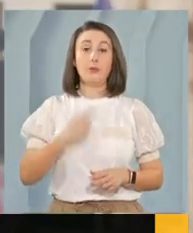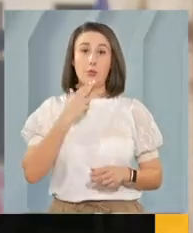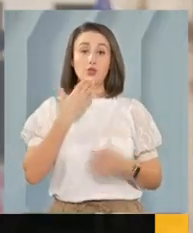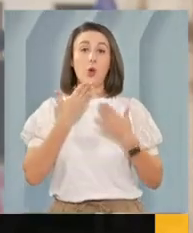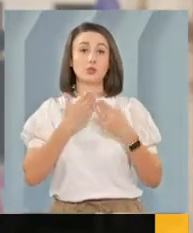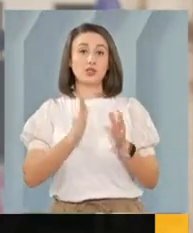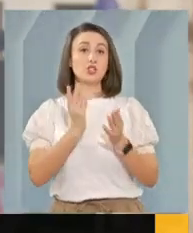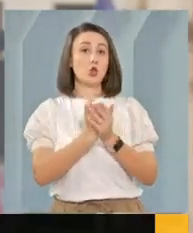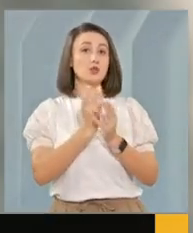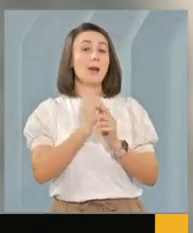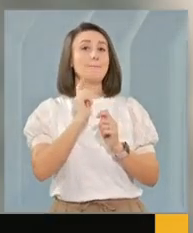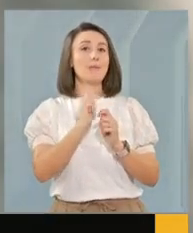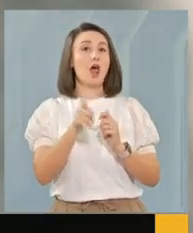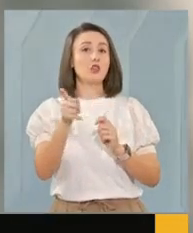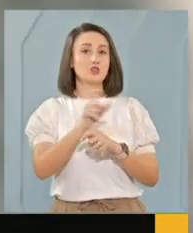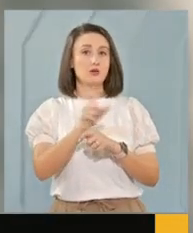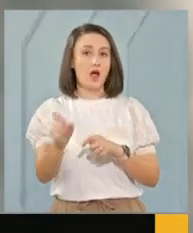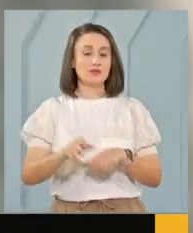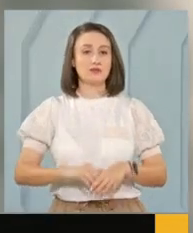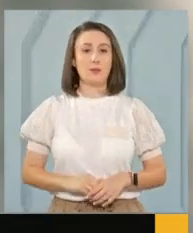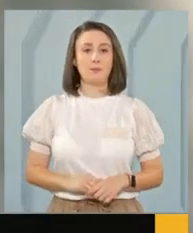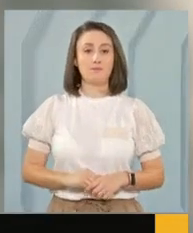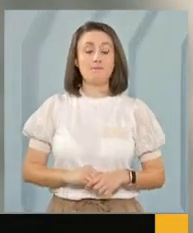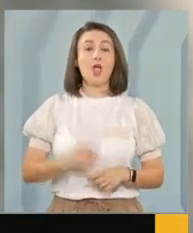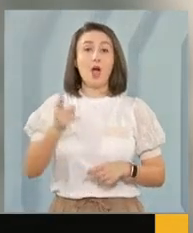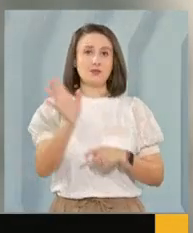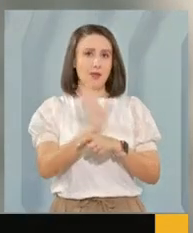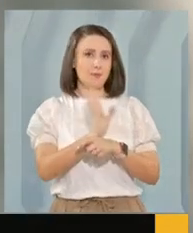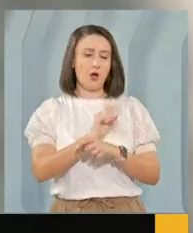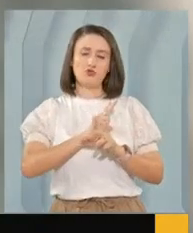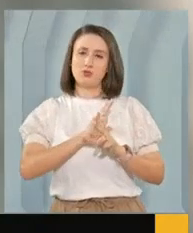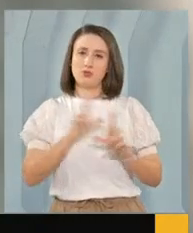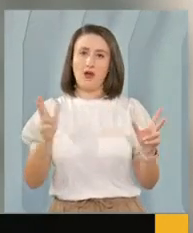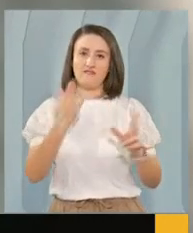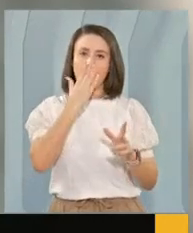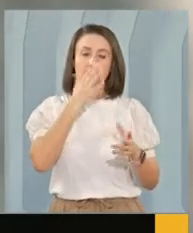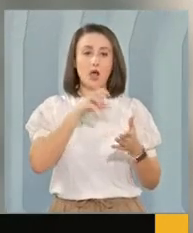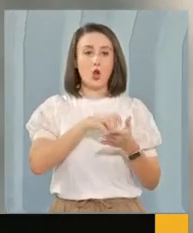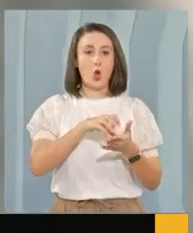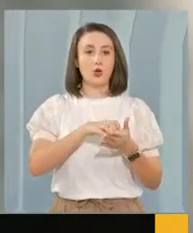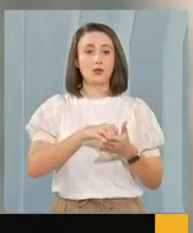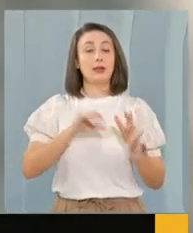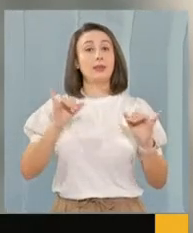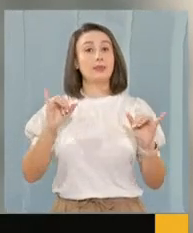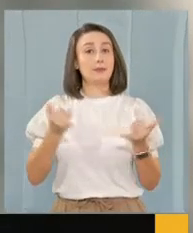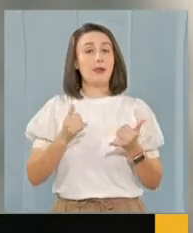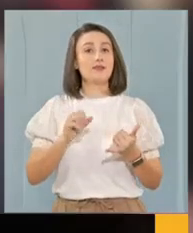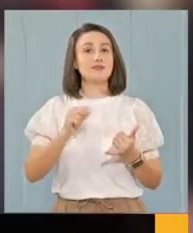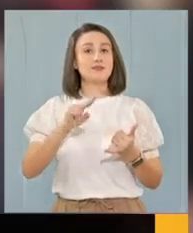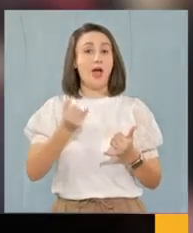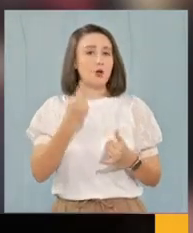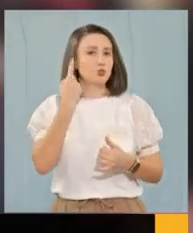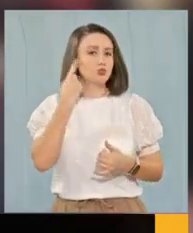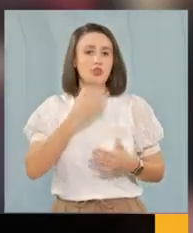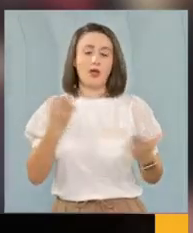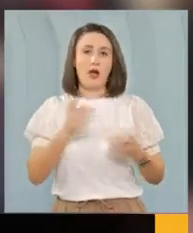în acest caz acestea sunt imaginile terifiante de la locul tragediei petrecute în Sinaia nu